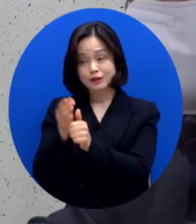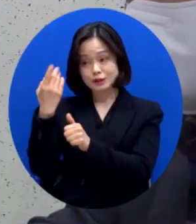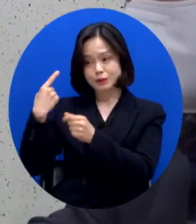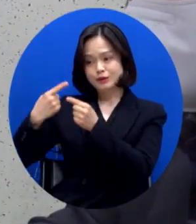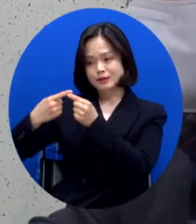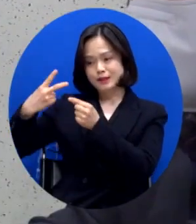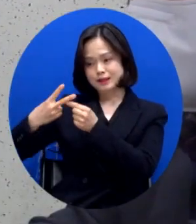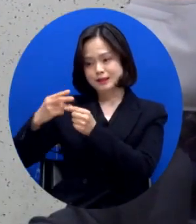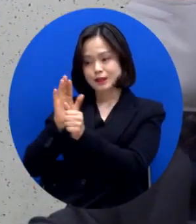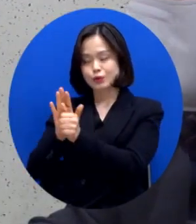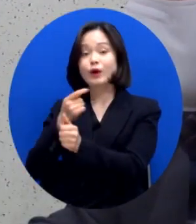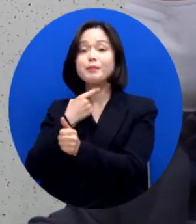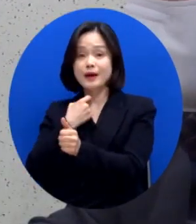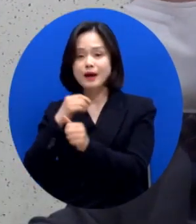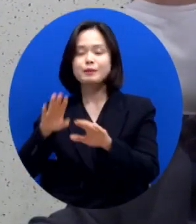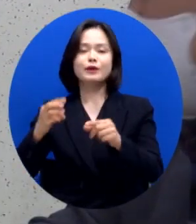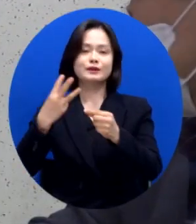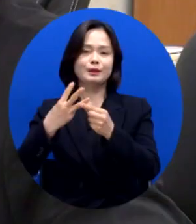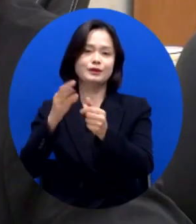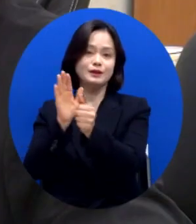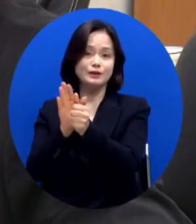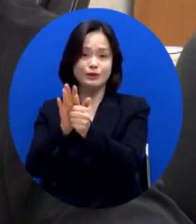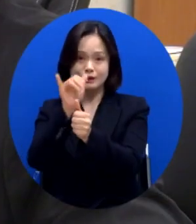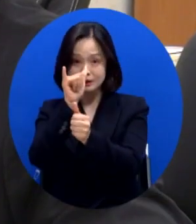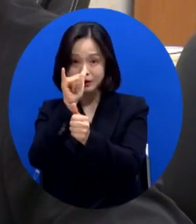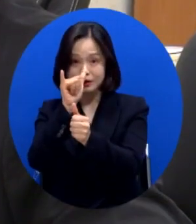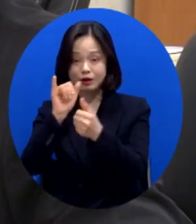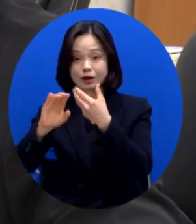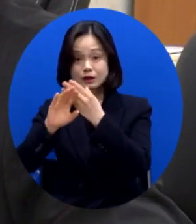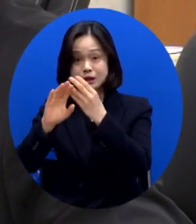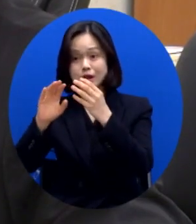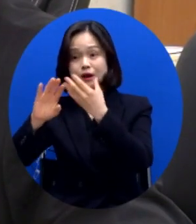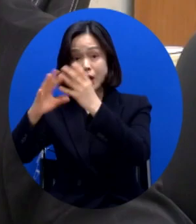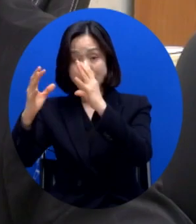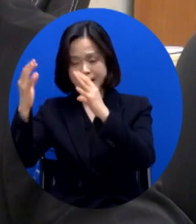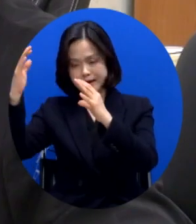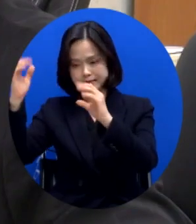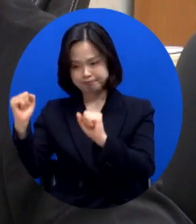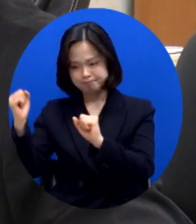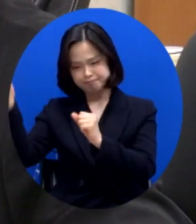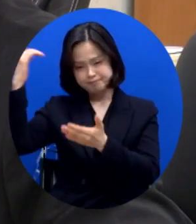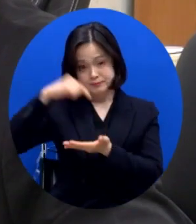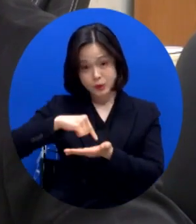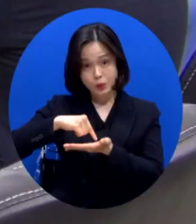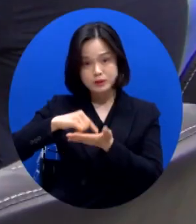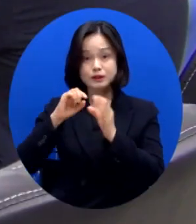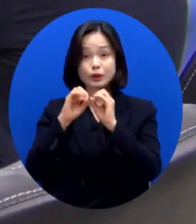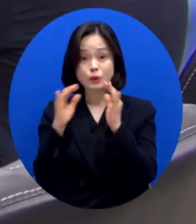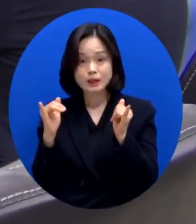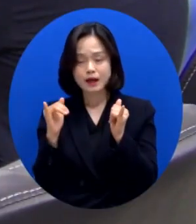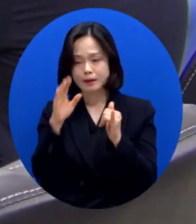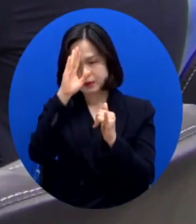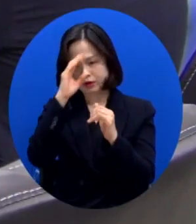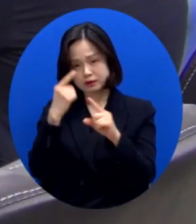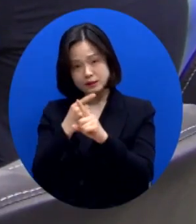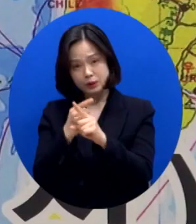번째로 지원 대상은 치료와 수술을 위해 입국한 선교사와 사역에 어려움을 겪는 가정에